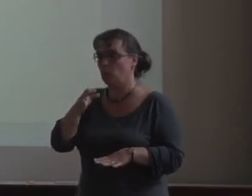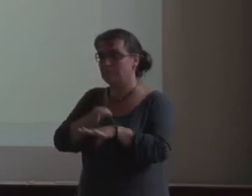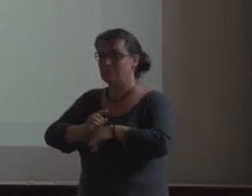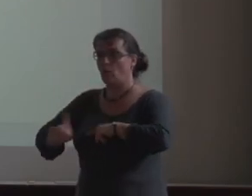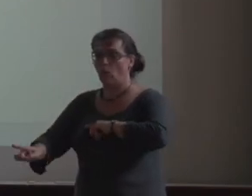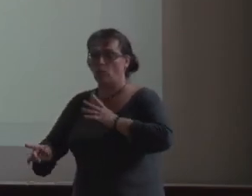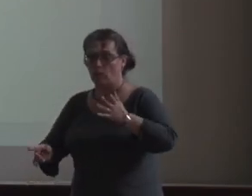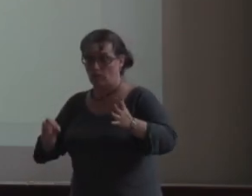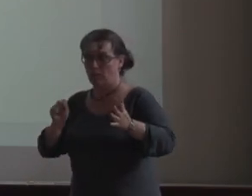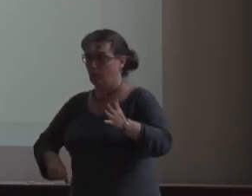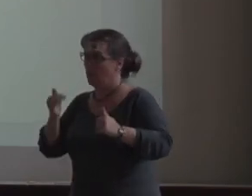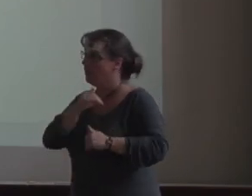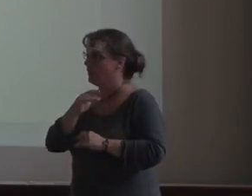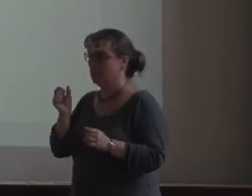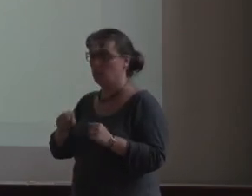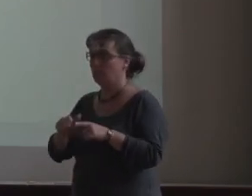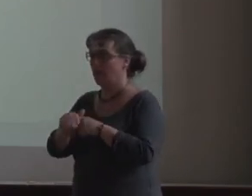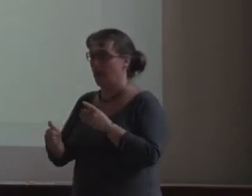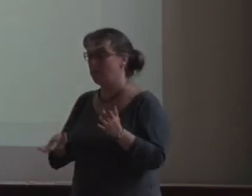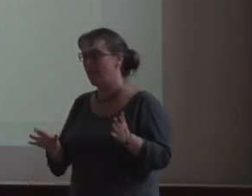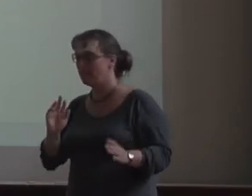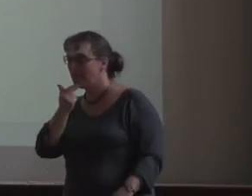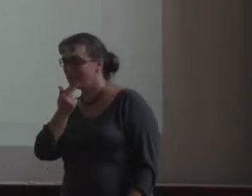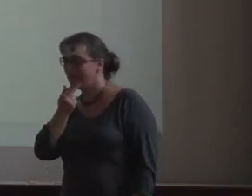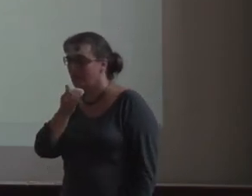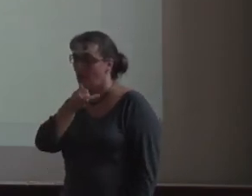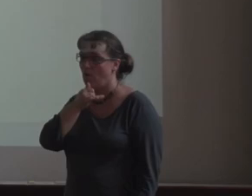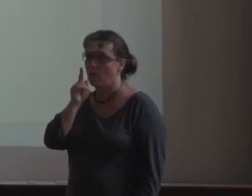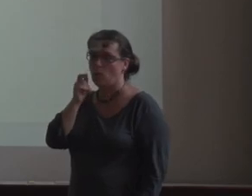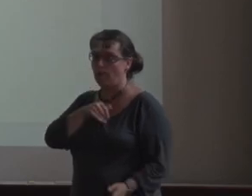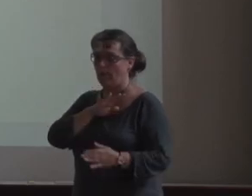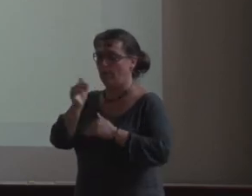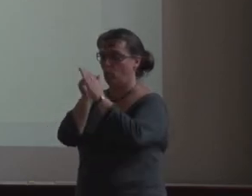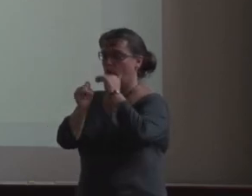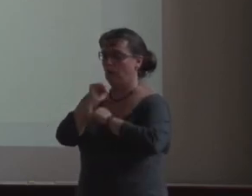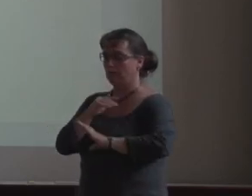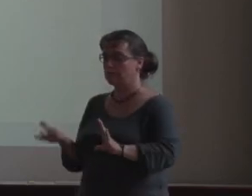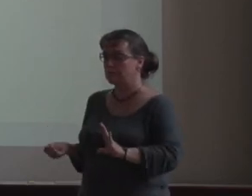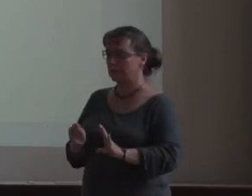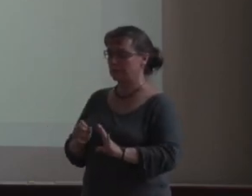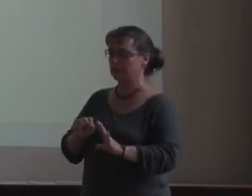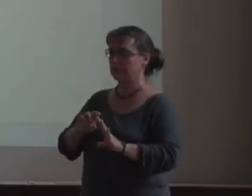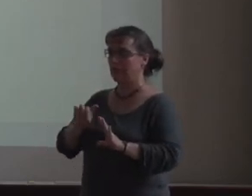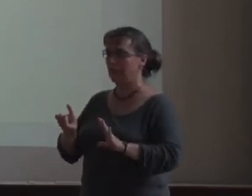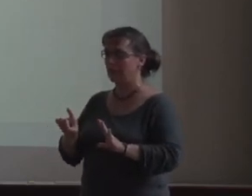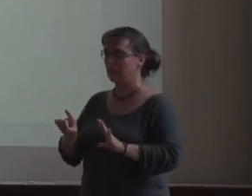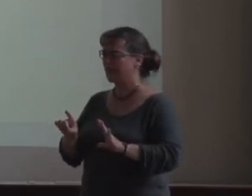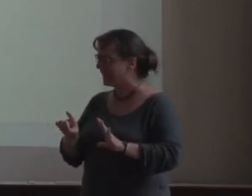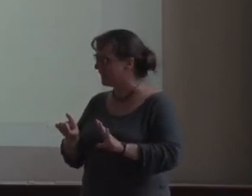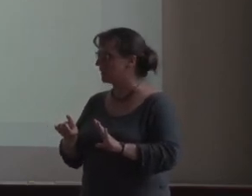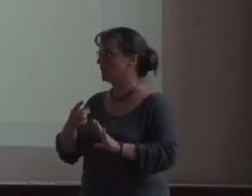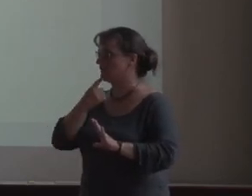Mais ce n'est pas non plus la panacée, parce que on commence à avoir des threads dans le programme. Donc il faut que les